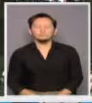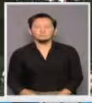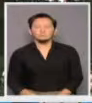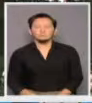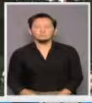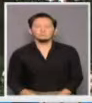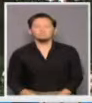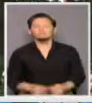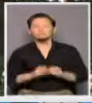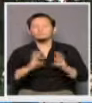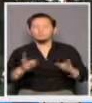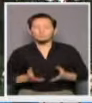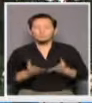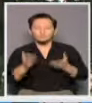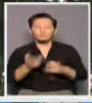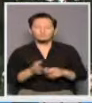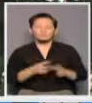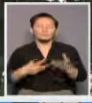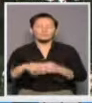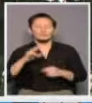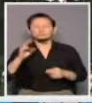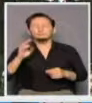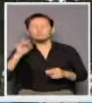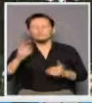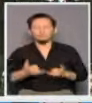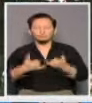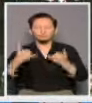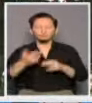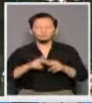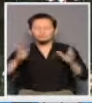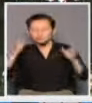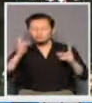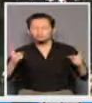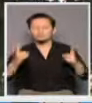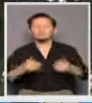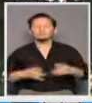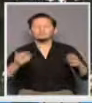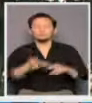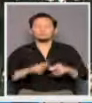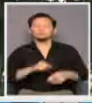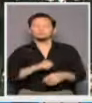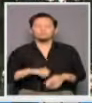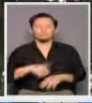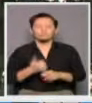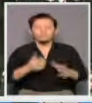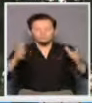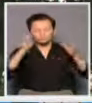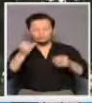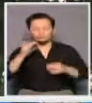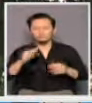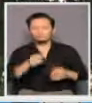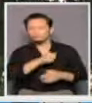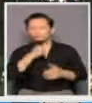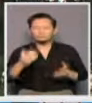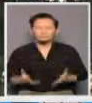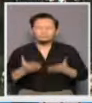Курбанайт – праздник жертвоприношения ради Всевышнего. Это самый большой мусульманский праздник. Главным атрибутом Курбанайта является